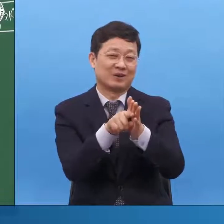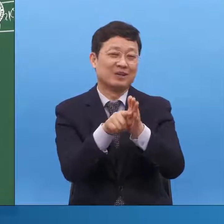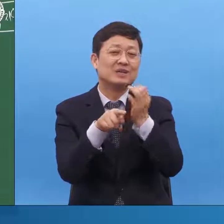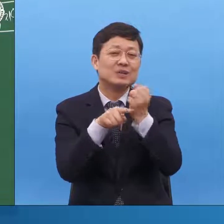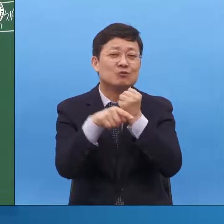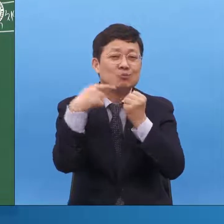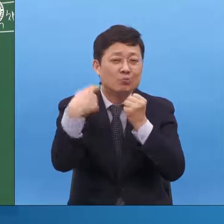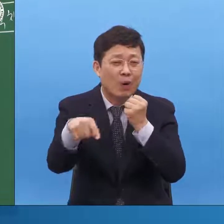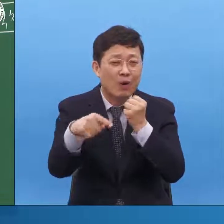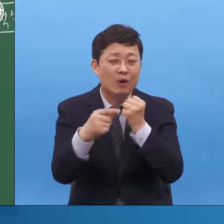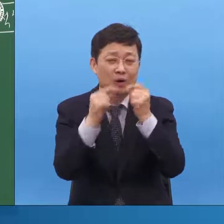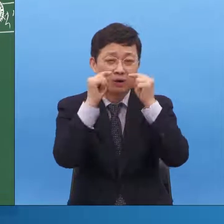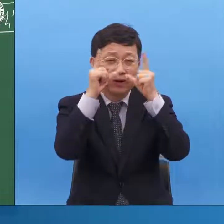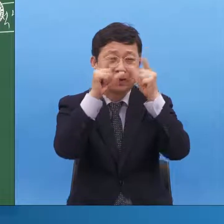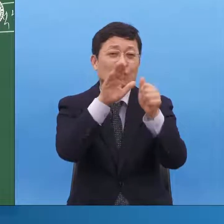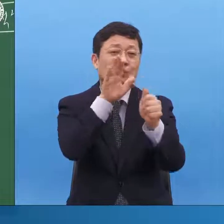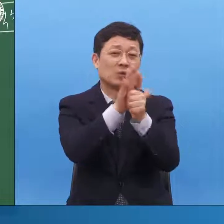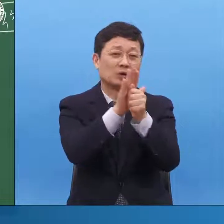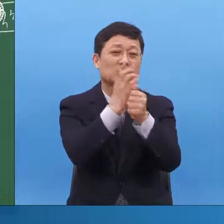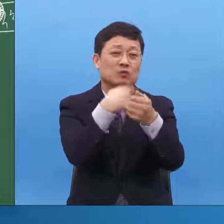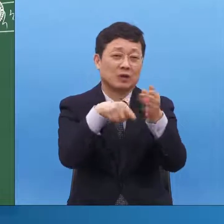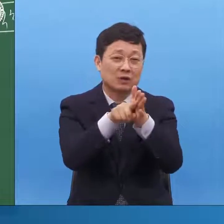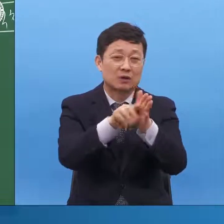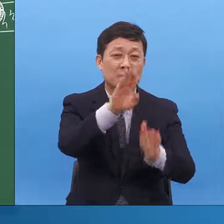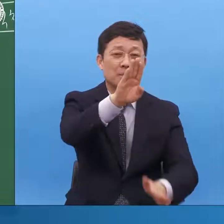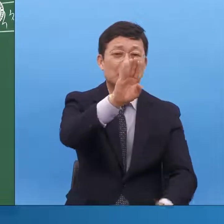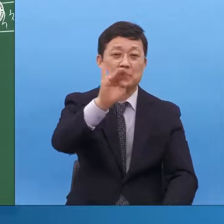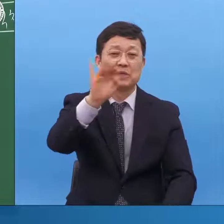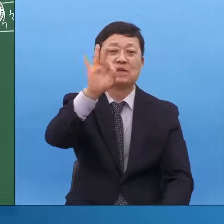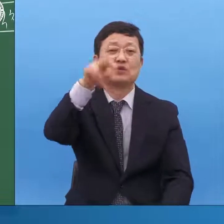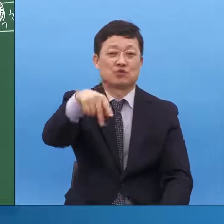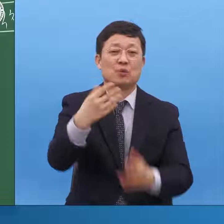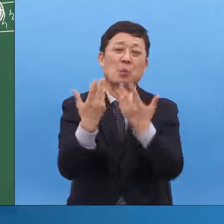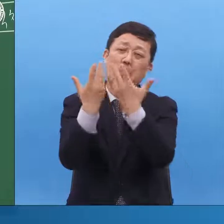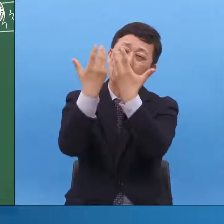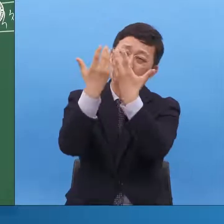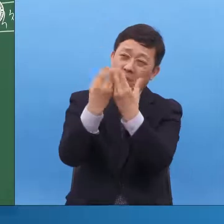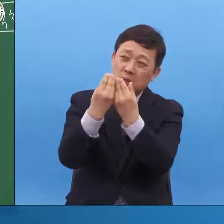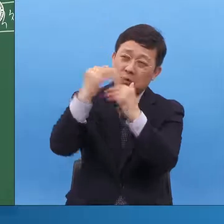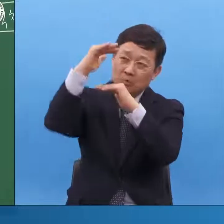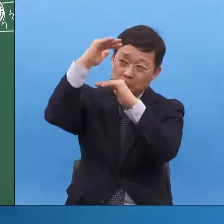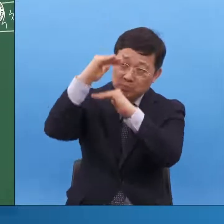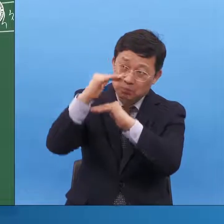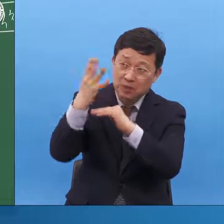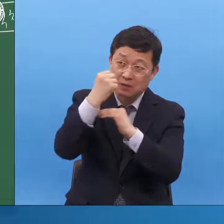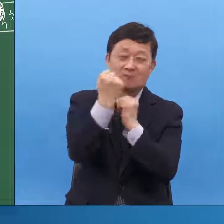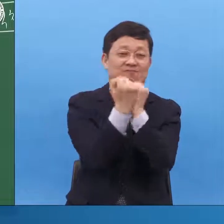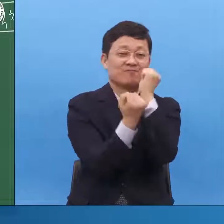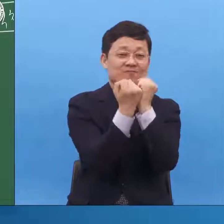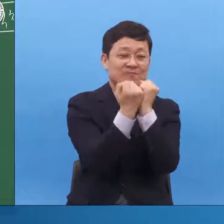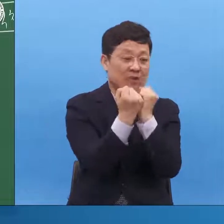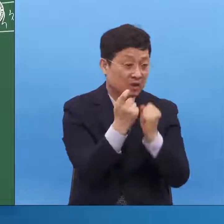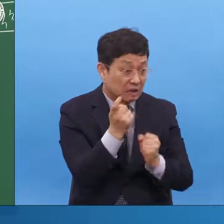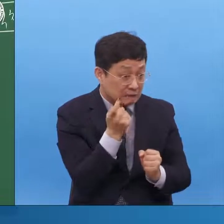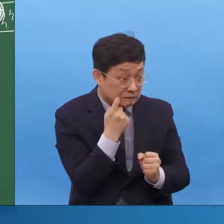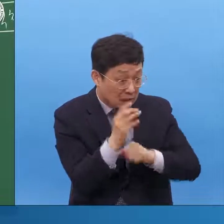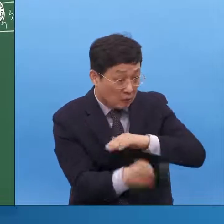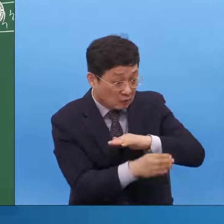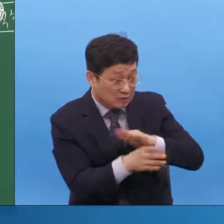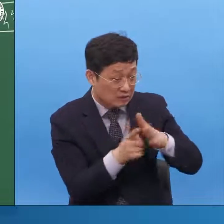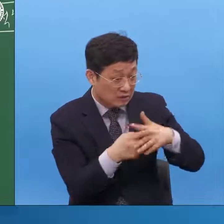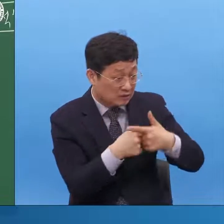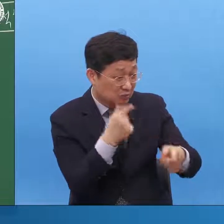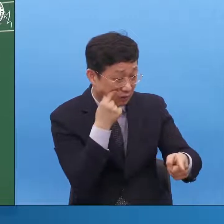not understand. 예수님이 그랬어요. Jesus said that. 가짜들은 들어도 못 알아들어야 돼요. 그렇죠? And the fakes, even though they listen, they cannot